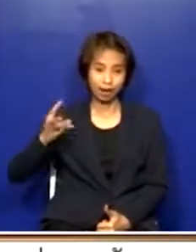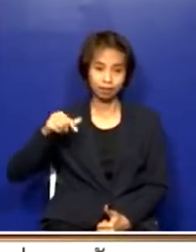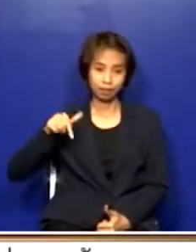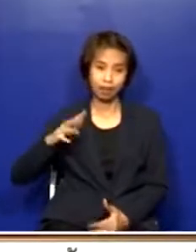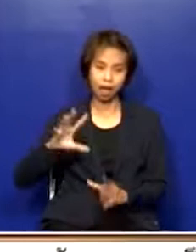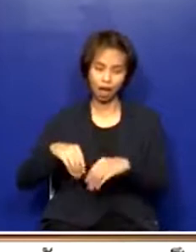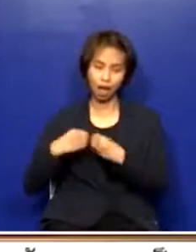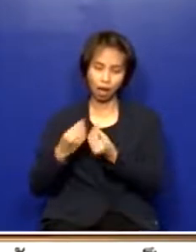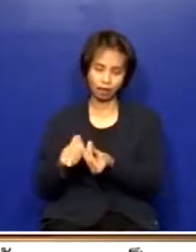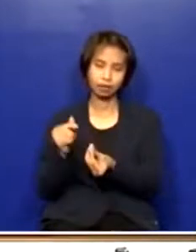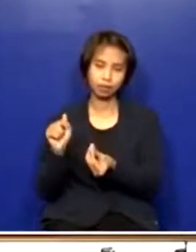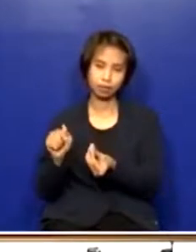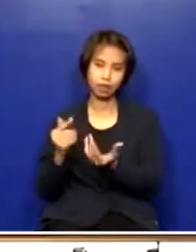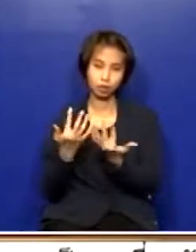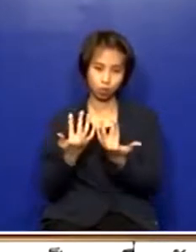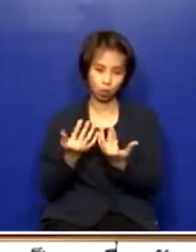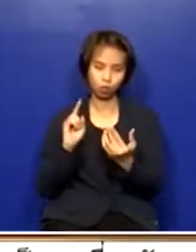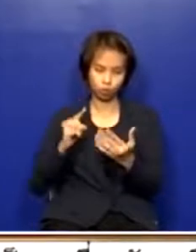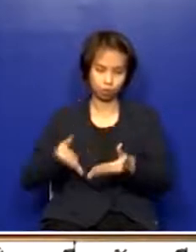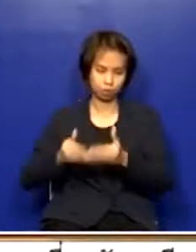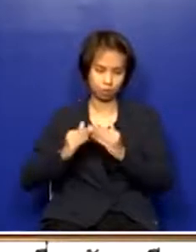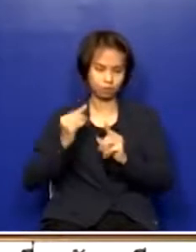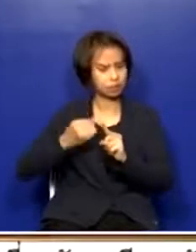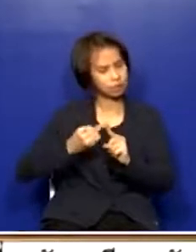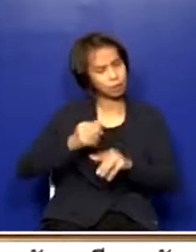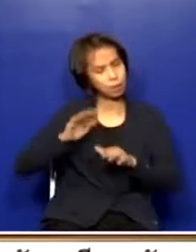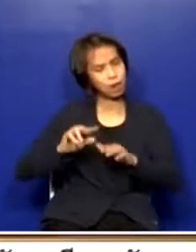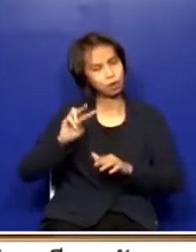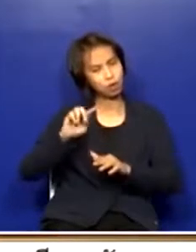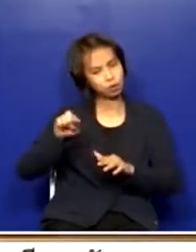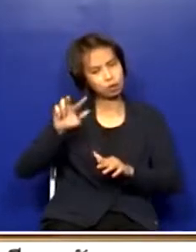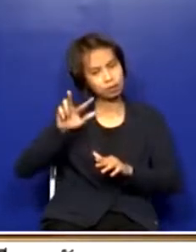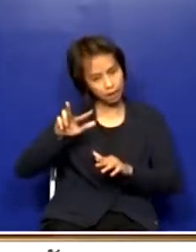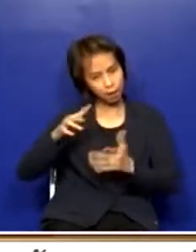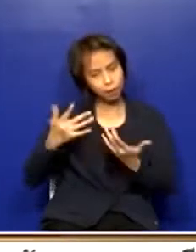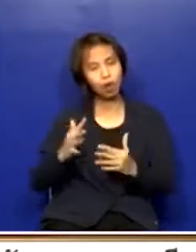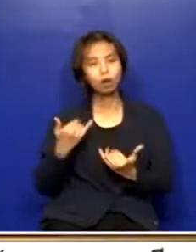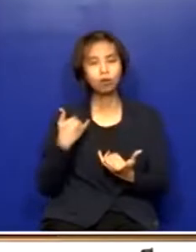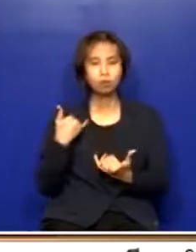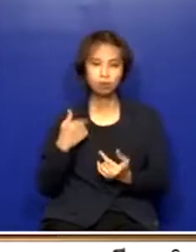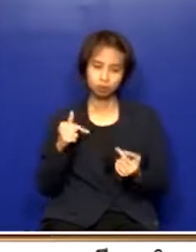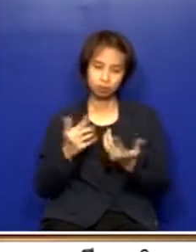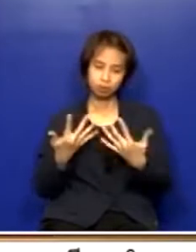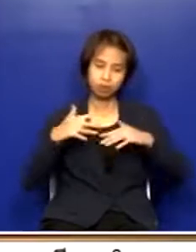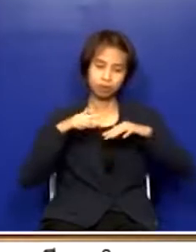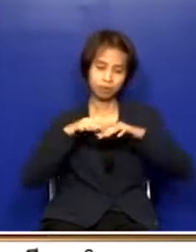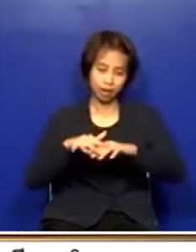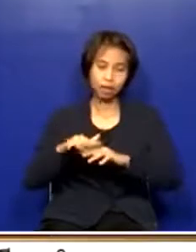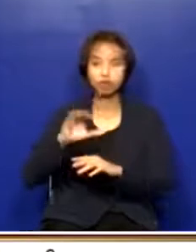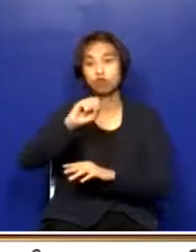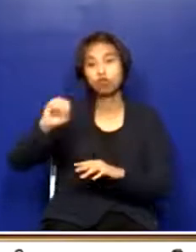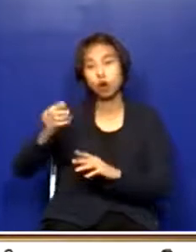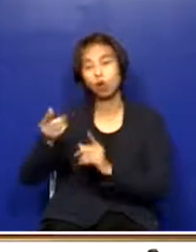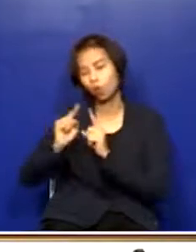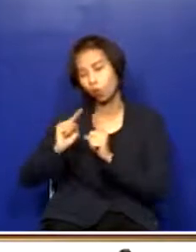อบ ผู้ปกครองนิคมึงจะตองตั้งภายใน 2 สำเดินี้แล้วกมอบ ผหรจ สักษกกระซวง สารการกัท่าน สอ อยางใลชิด